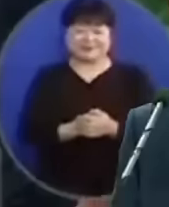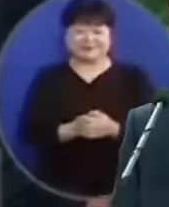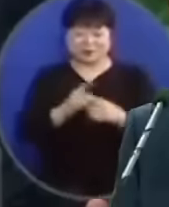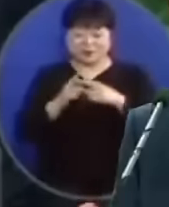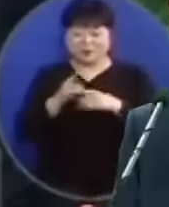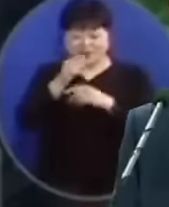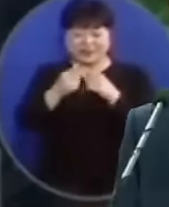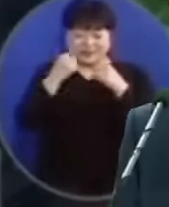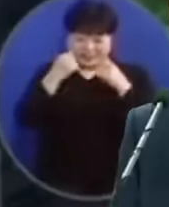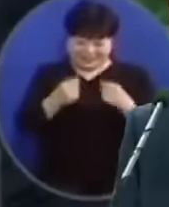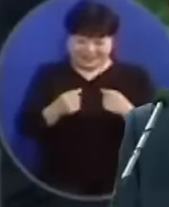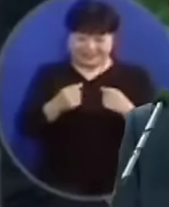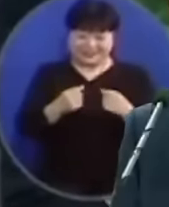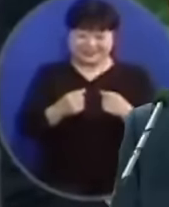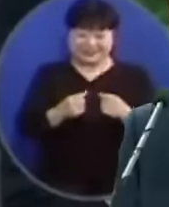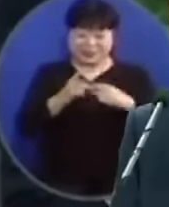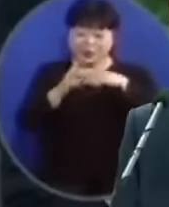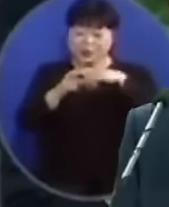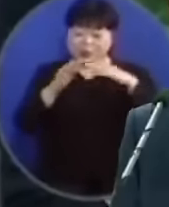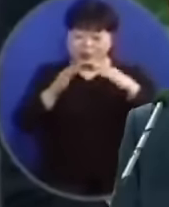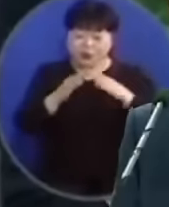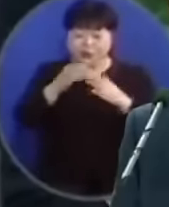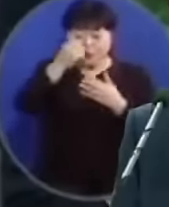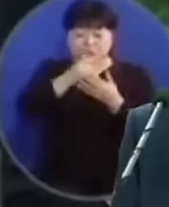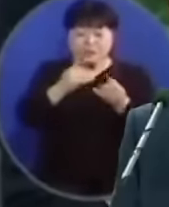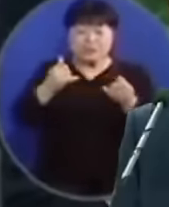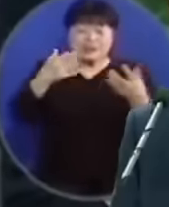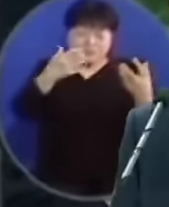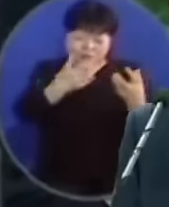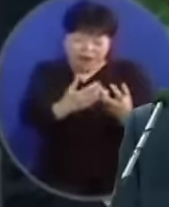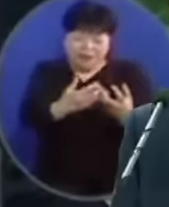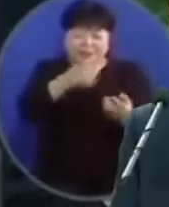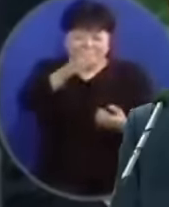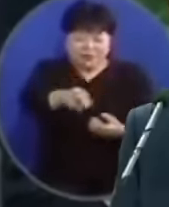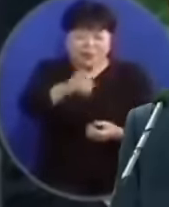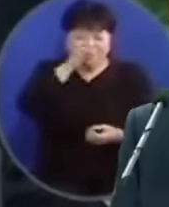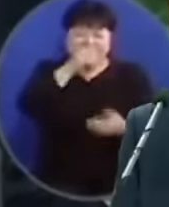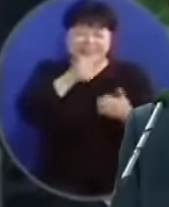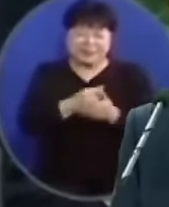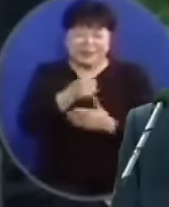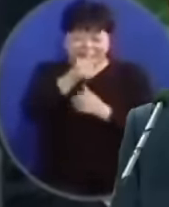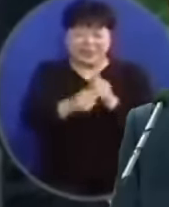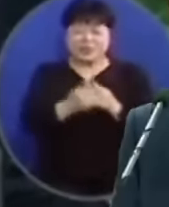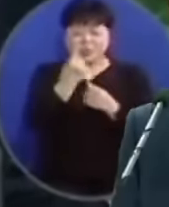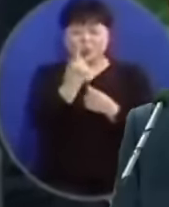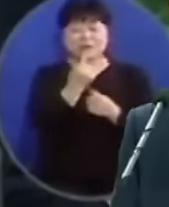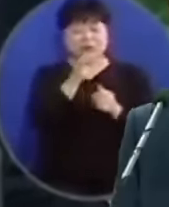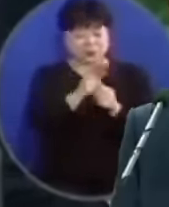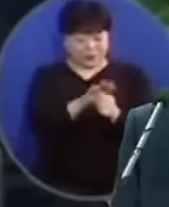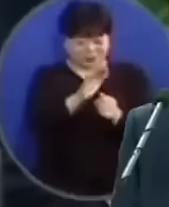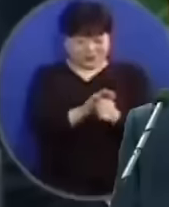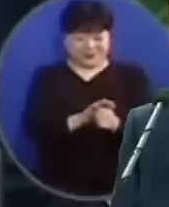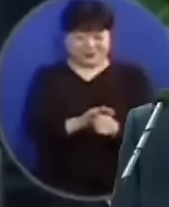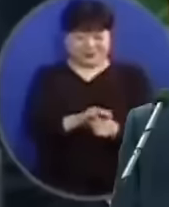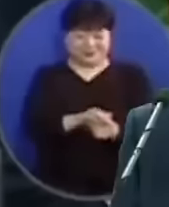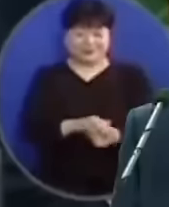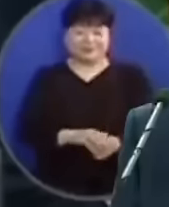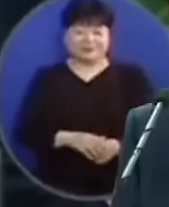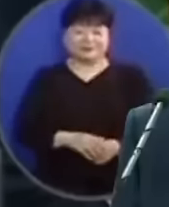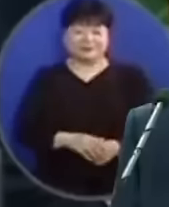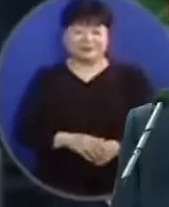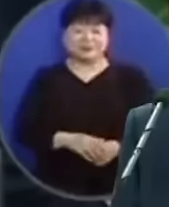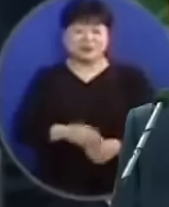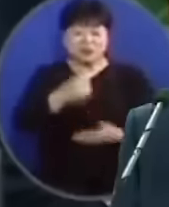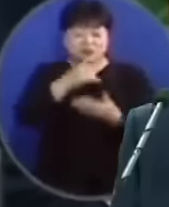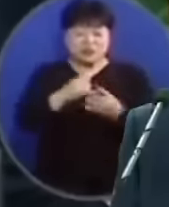교회에 하나님이 계신 것은 교회는 죄인들이 모인 장소이기 때문에 하나님이 와 계신 것입니다. 교회는 의인 클럽이 아니라